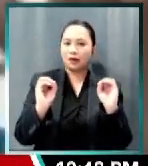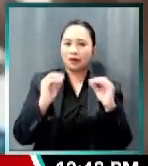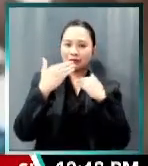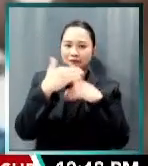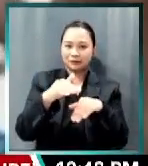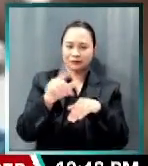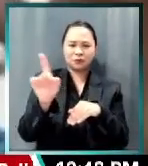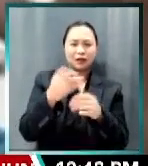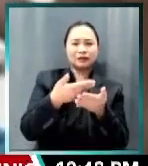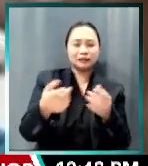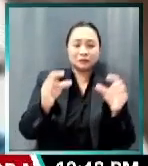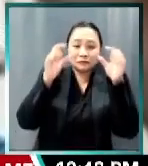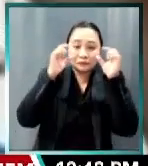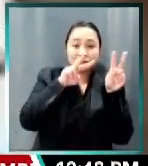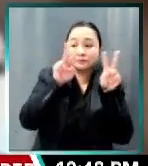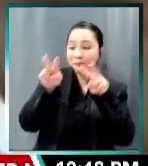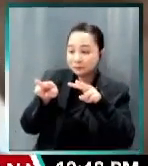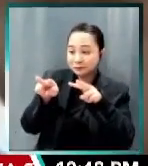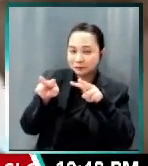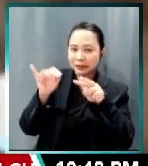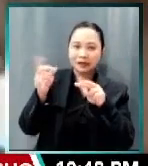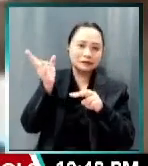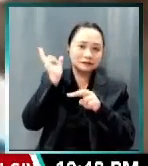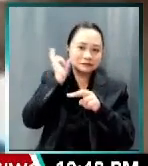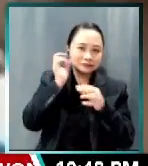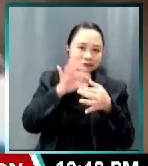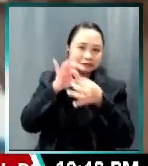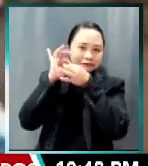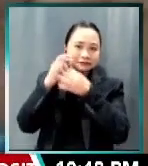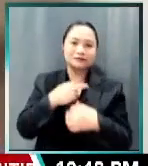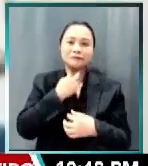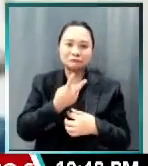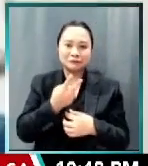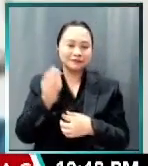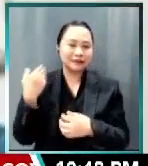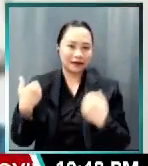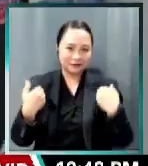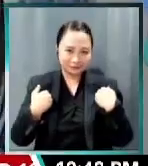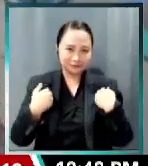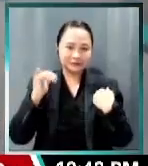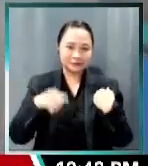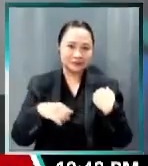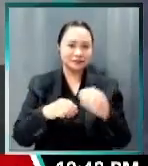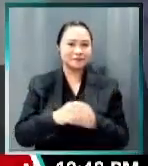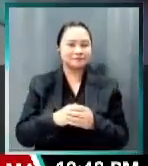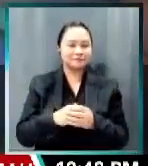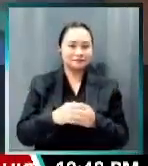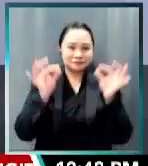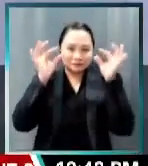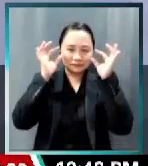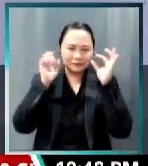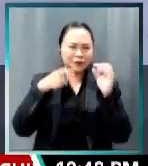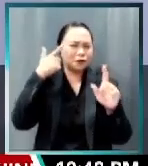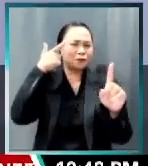na makaklassify niya with a reasonable size sa 1080p camera niya. Layo ni Von na maging